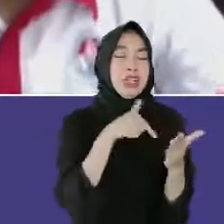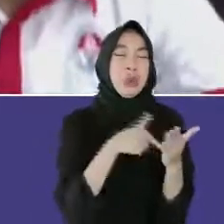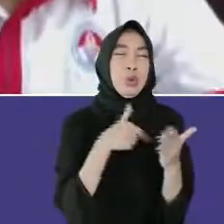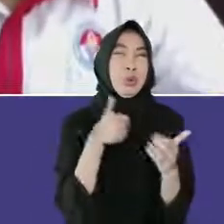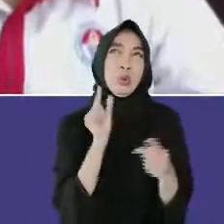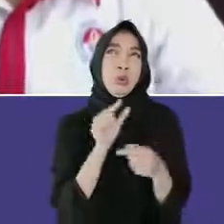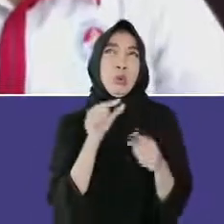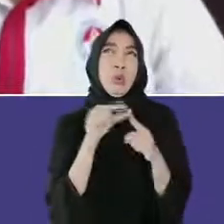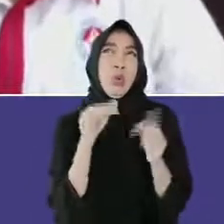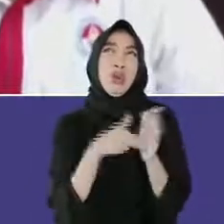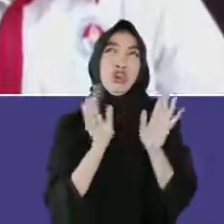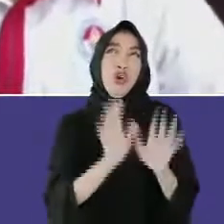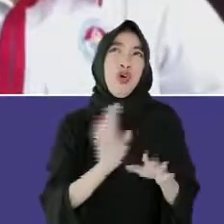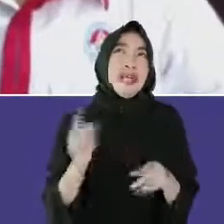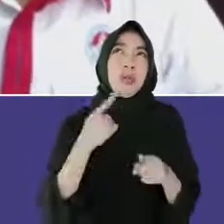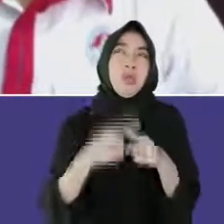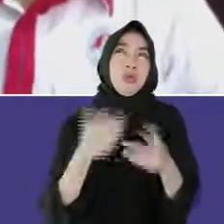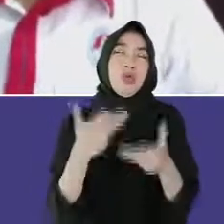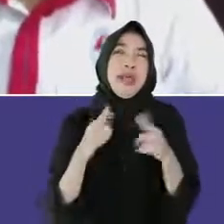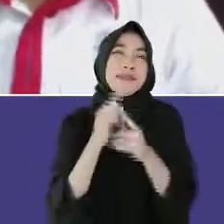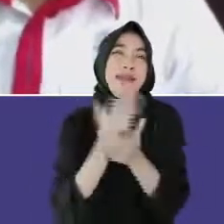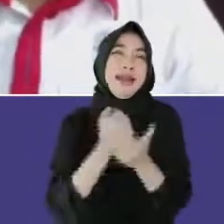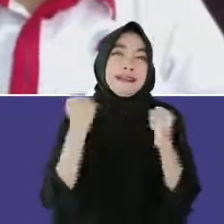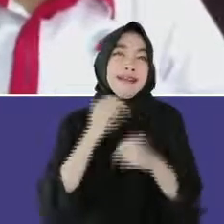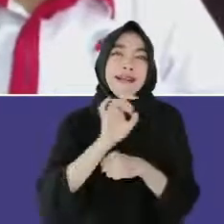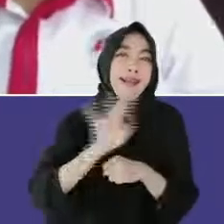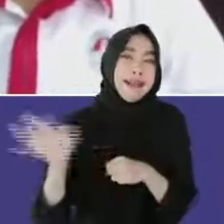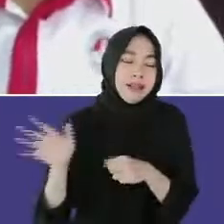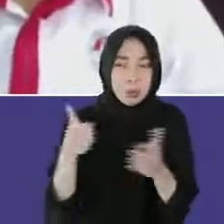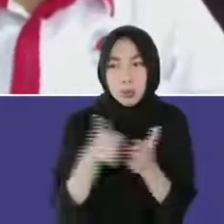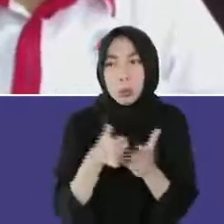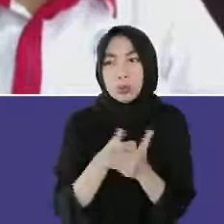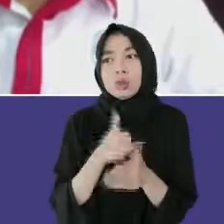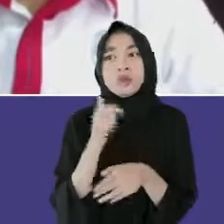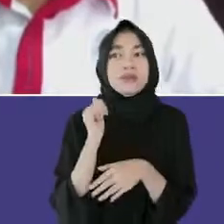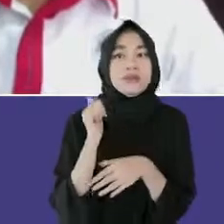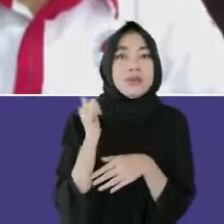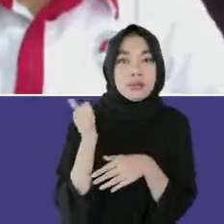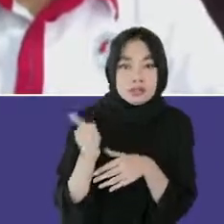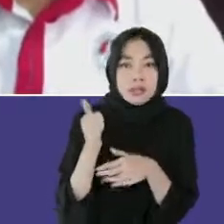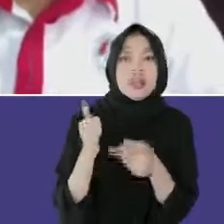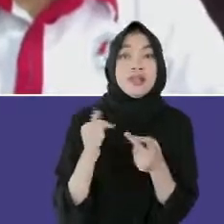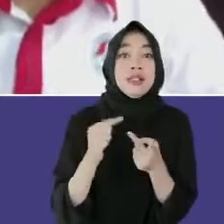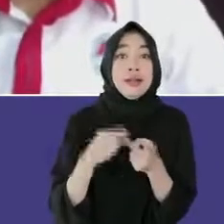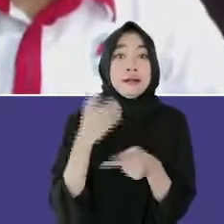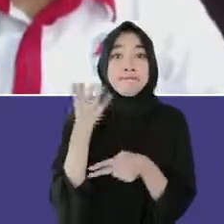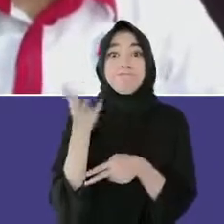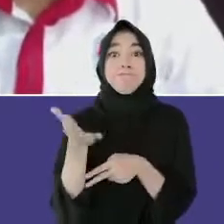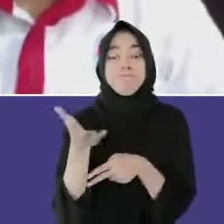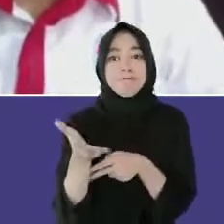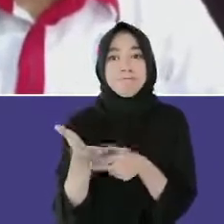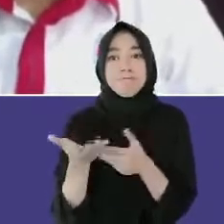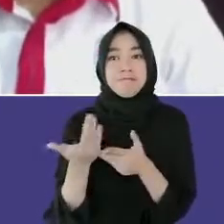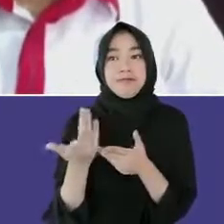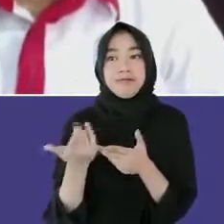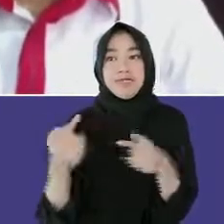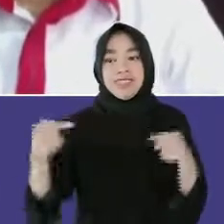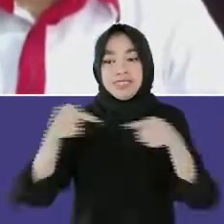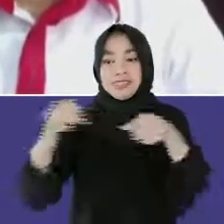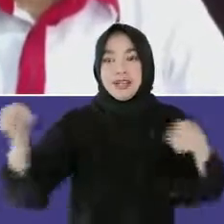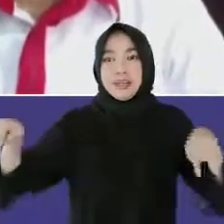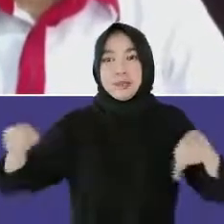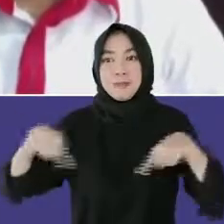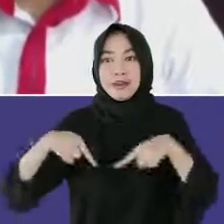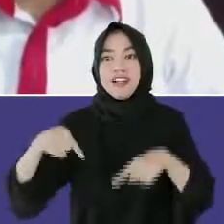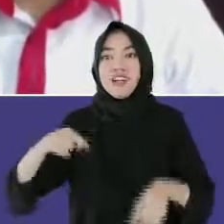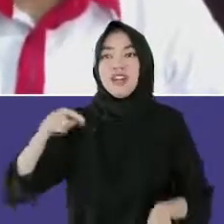ditahun ini nah ini perhatikan unsur diluar lapangan dan di dalam lapangan karena kan kita mengharapkan